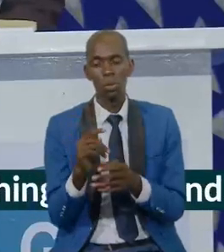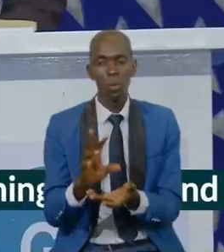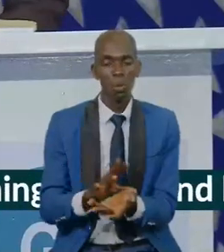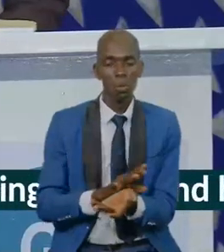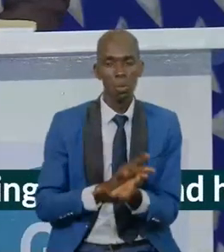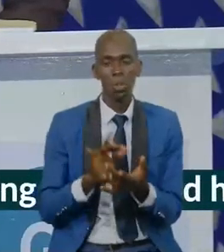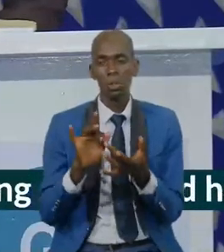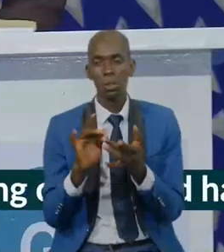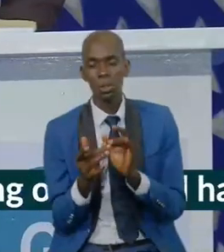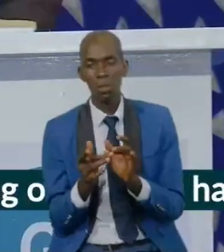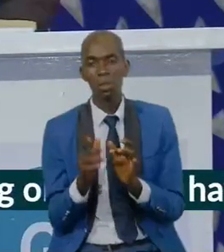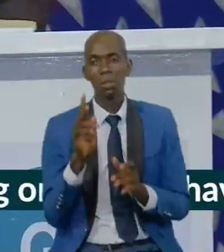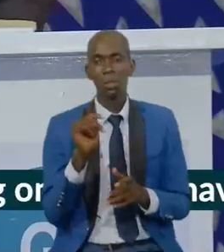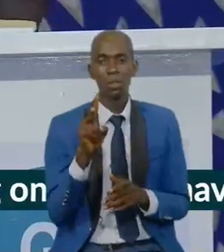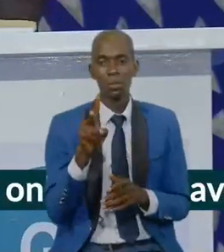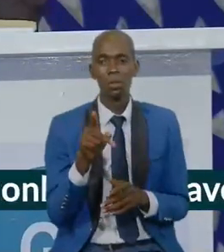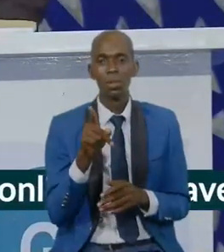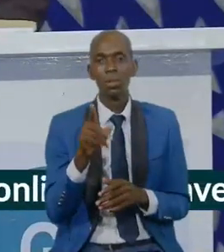address.